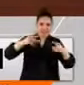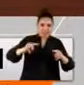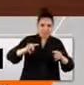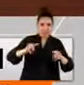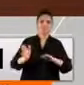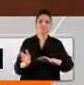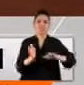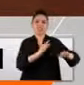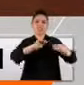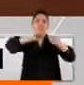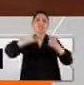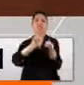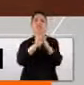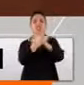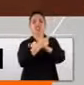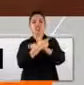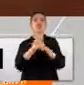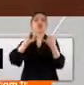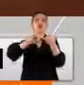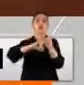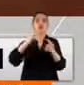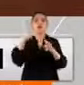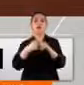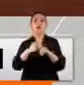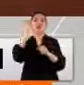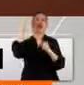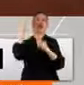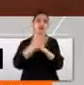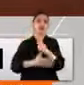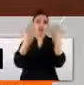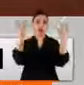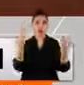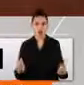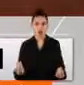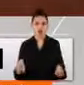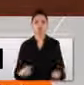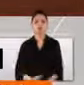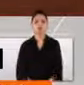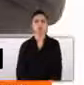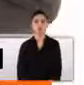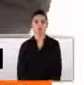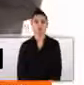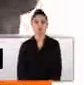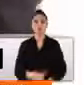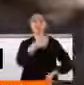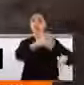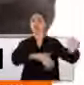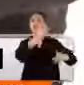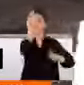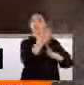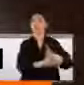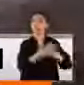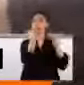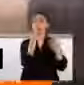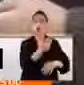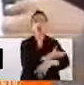sınırlaması artık cumartesi ve pazar günü olarak sürecektir. Sokağa çıkma kısıtlaması